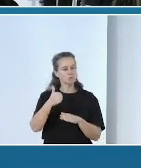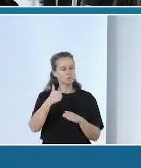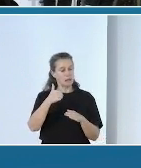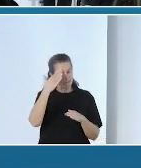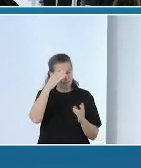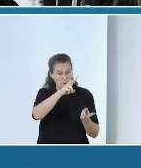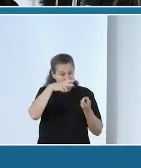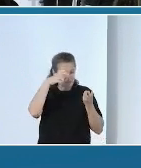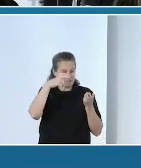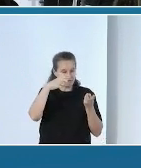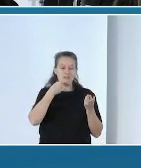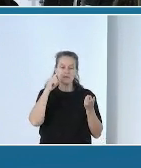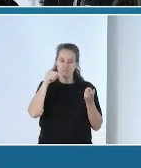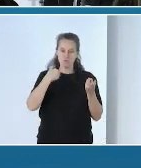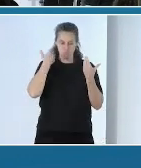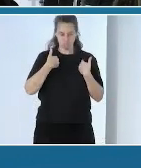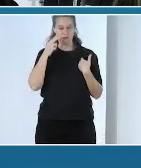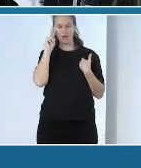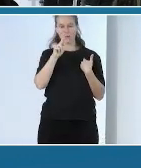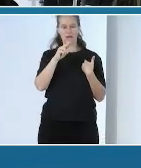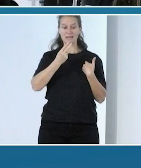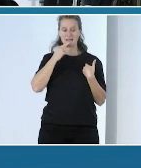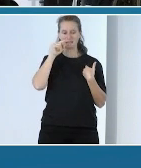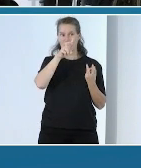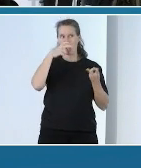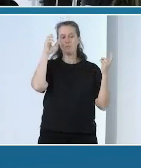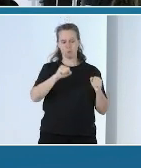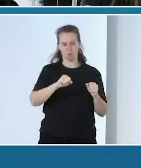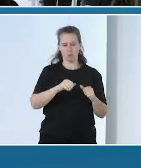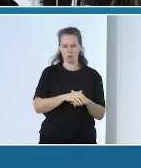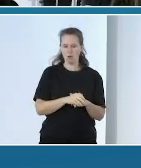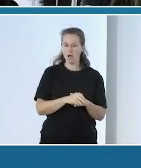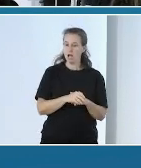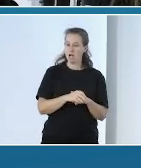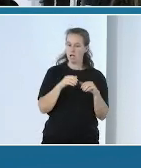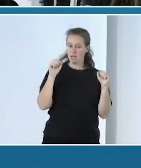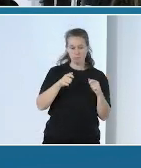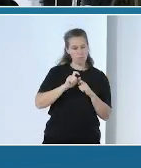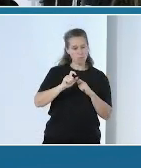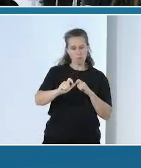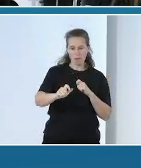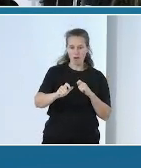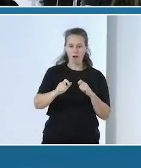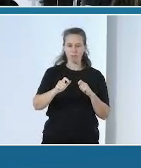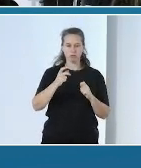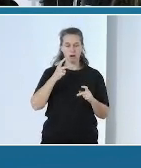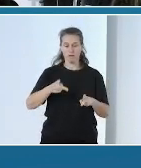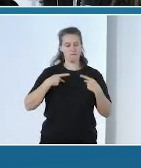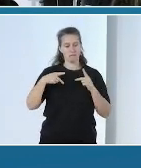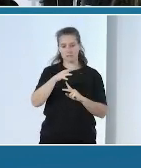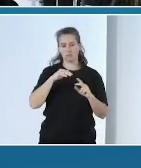que s'il a une posture et un regard de très bonne qualité. Et ça peut avoir une répercussion, évidemment, sur la vie sociale.